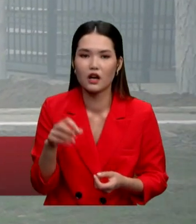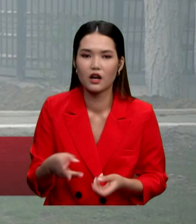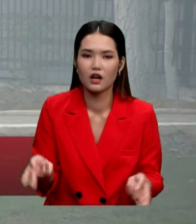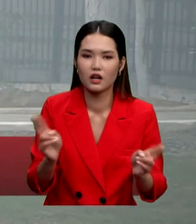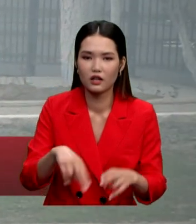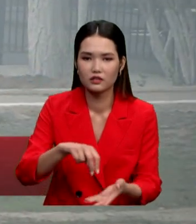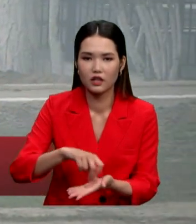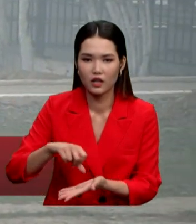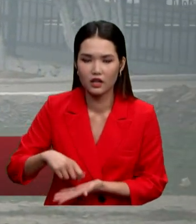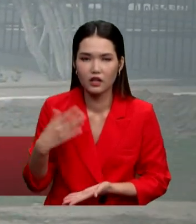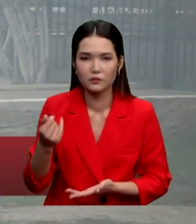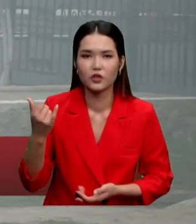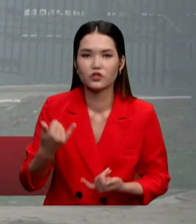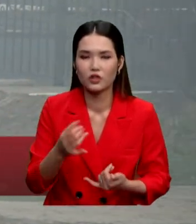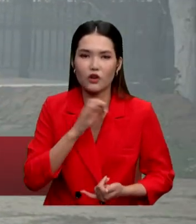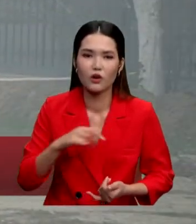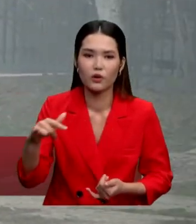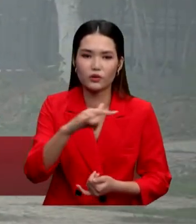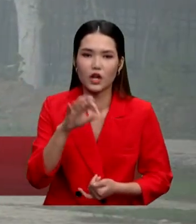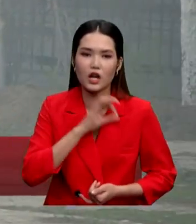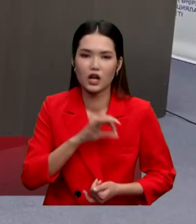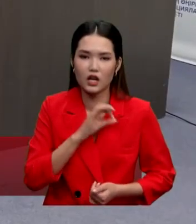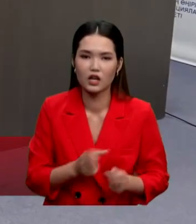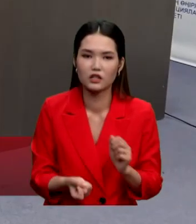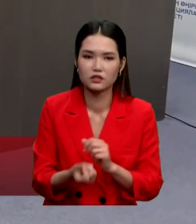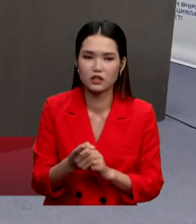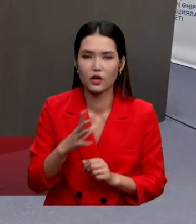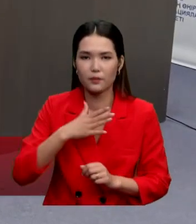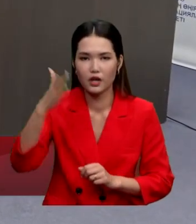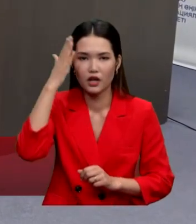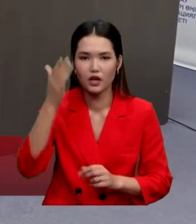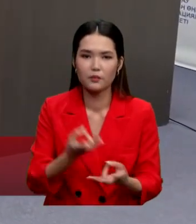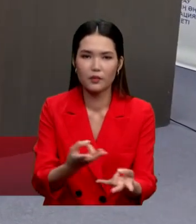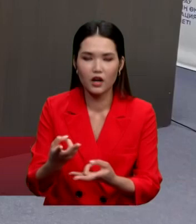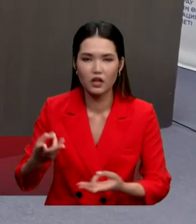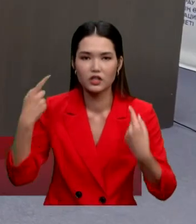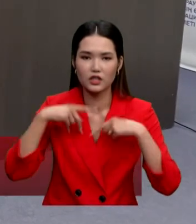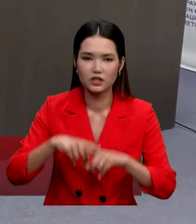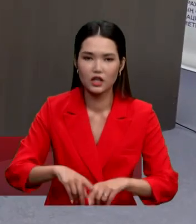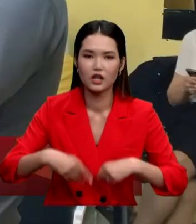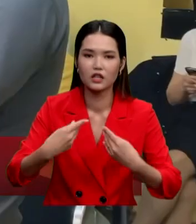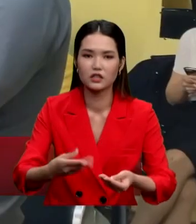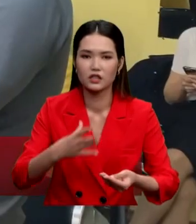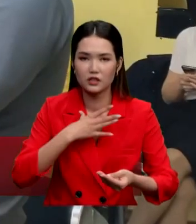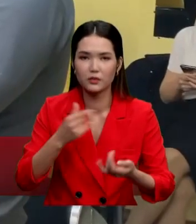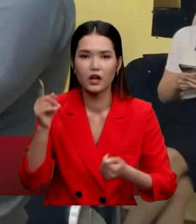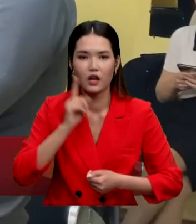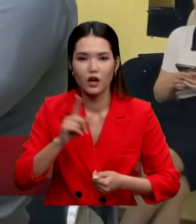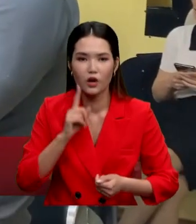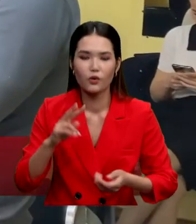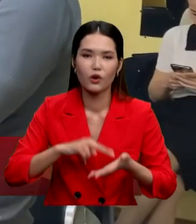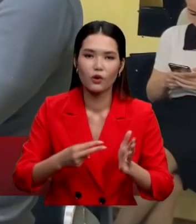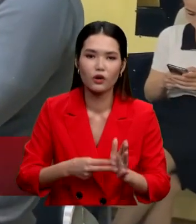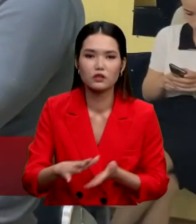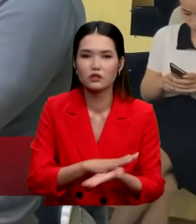Қаз авиа құтқару тікұшағын қолдану қып-қызыл шығын. Жауаптылар әкімдікке аса қажет техниканың тізімін берген, әзірге күтуден басқа